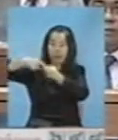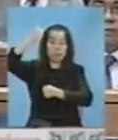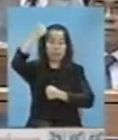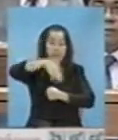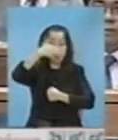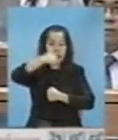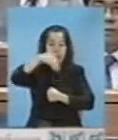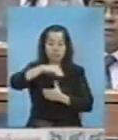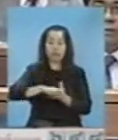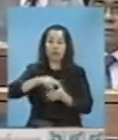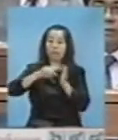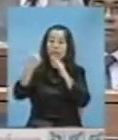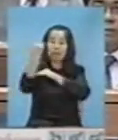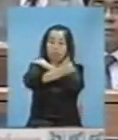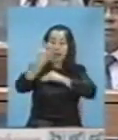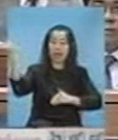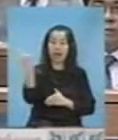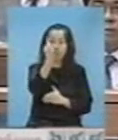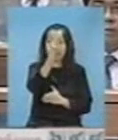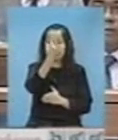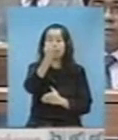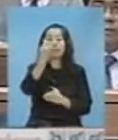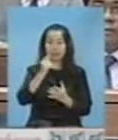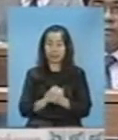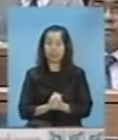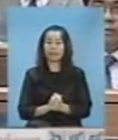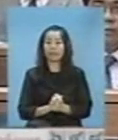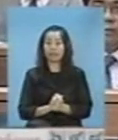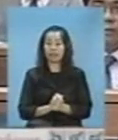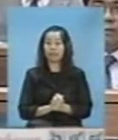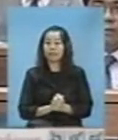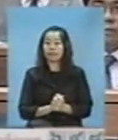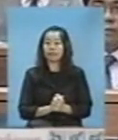ธรัฐไม่ได้ต้องเป็นรัฐเดียวเป็นราชอาณาจักรเท่านั้น